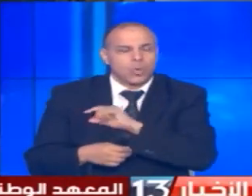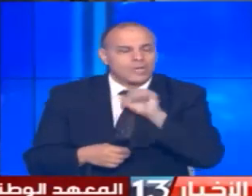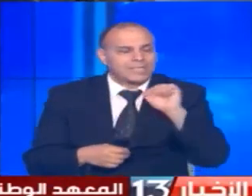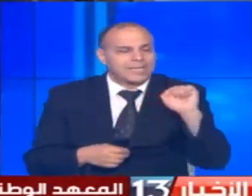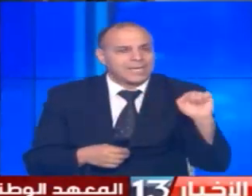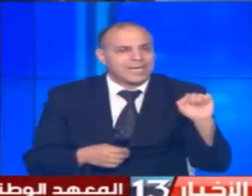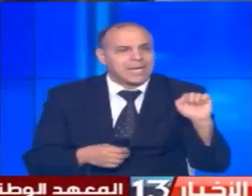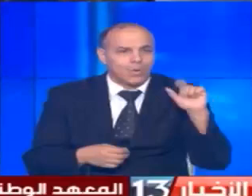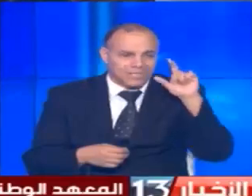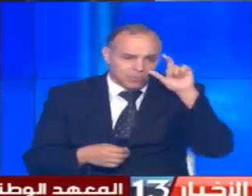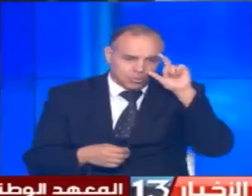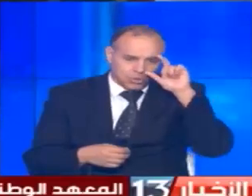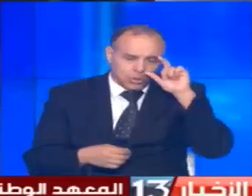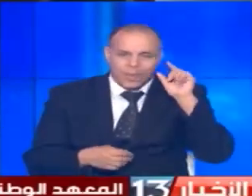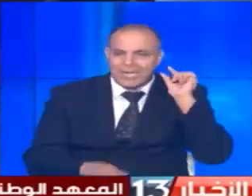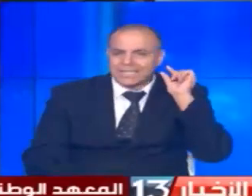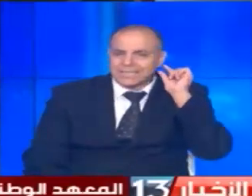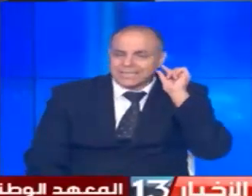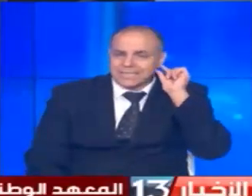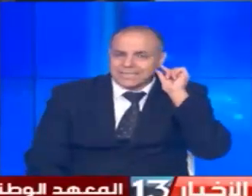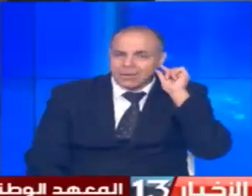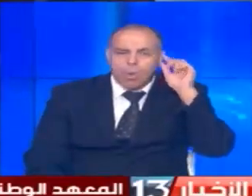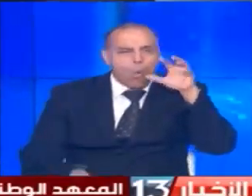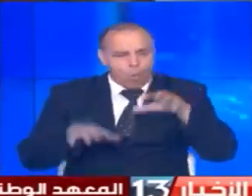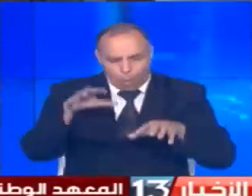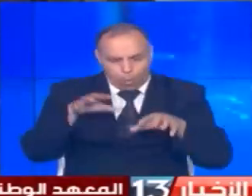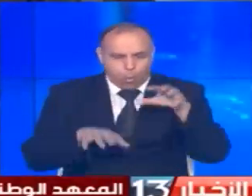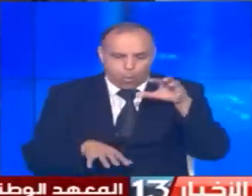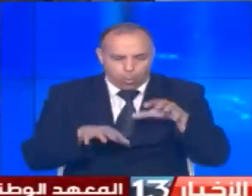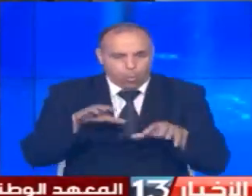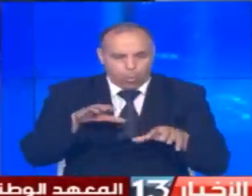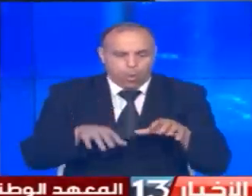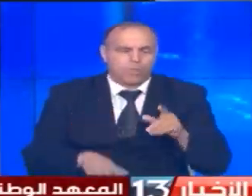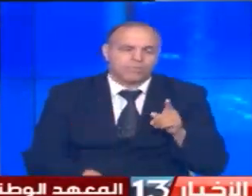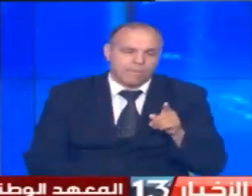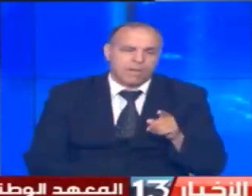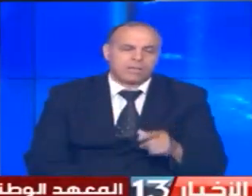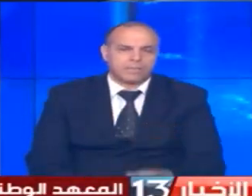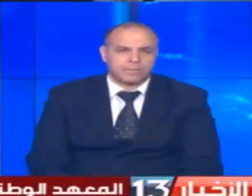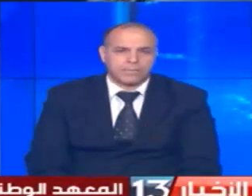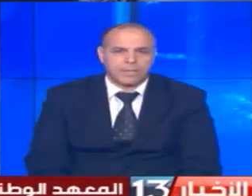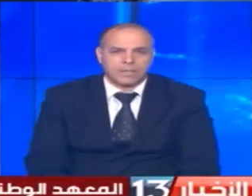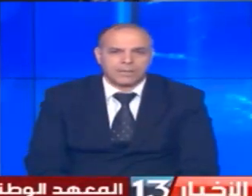وسليانة وسيدي بوزيد والقصرين تهطل كميات من الأمطار.